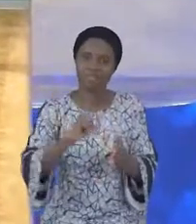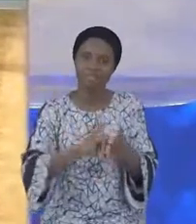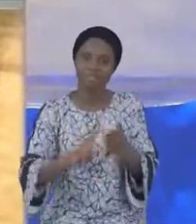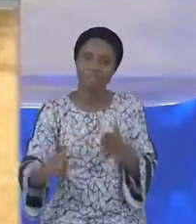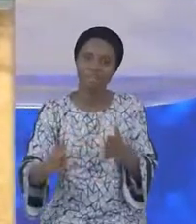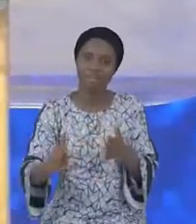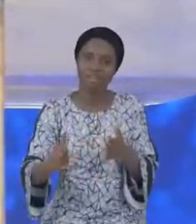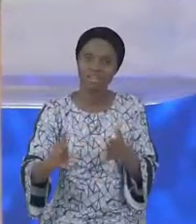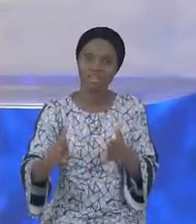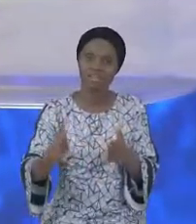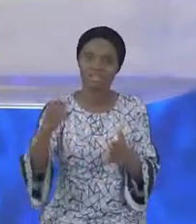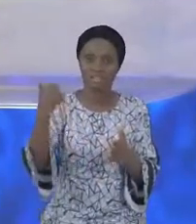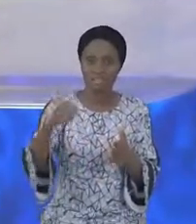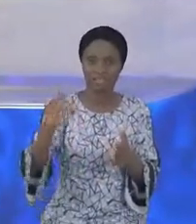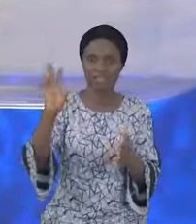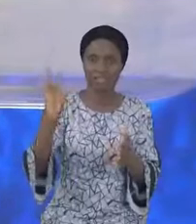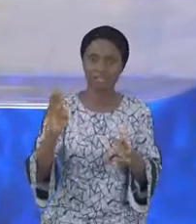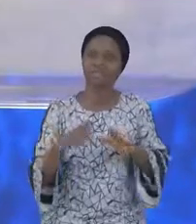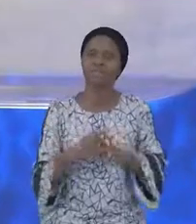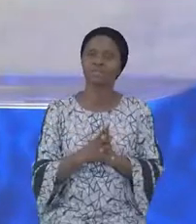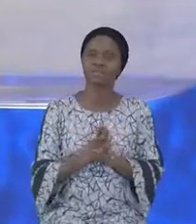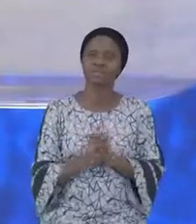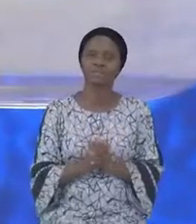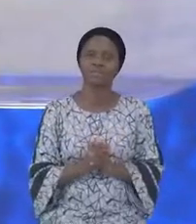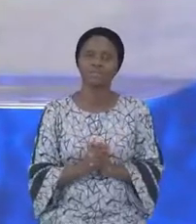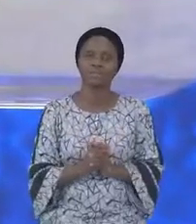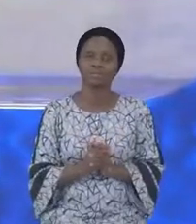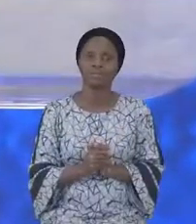Éphésiens 4, 17.